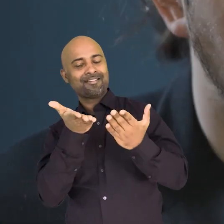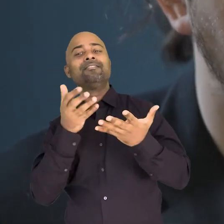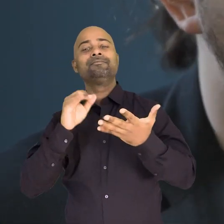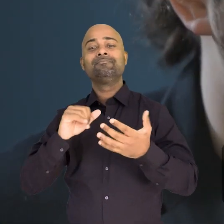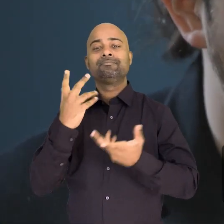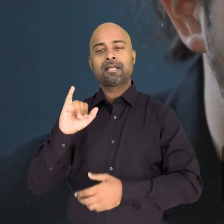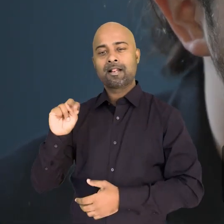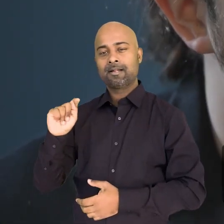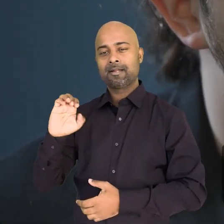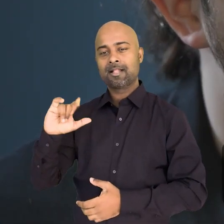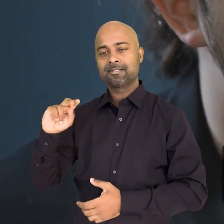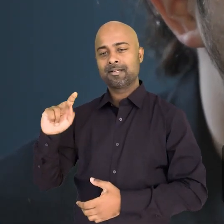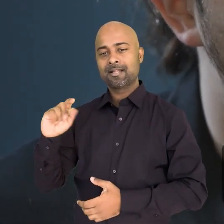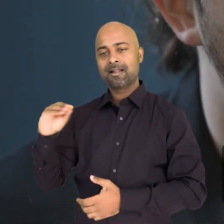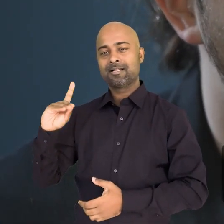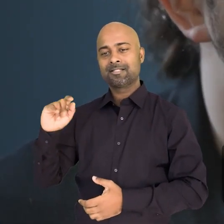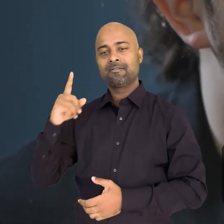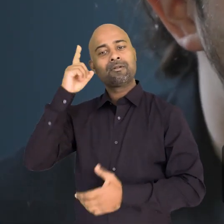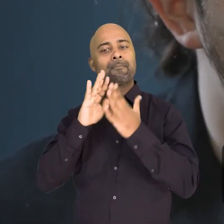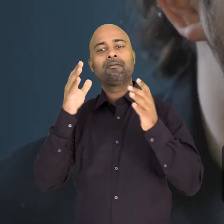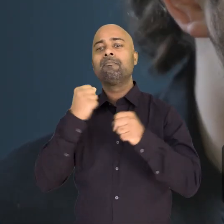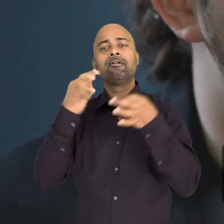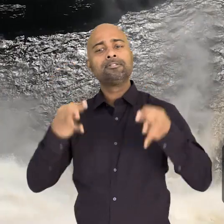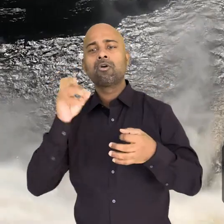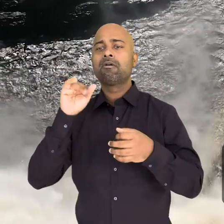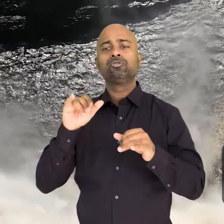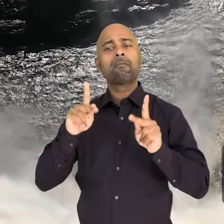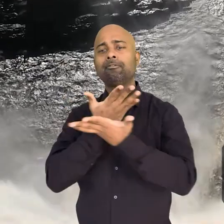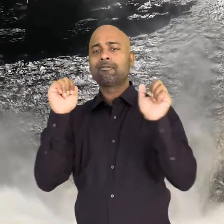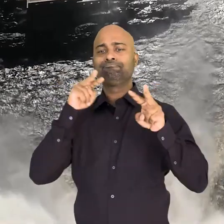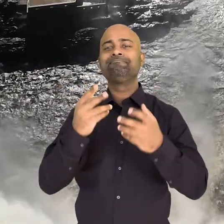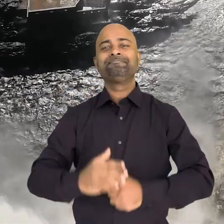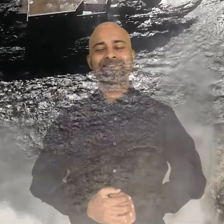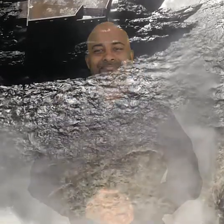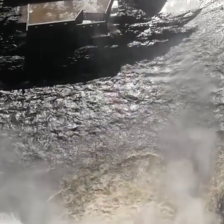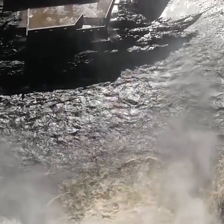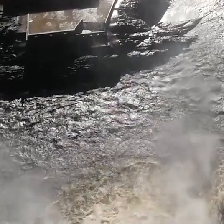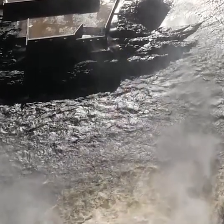d'une manière intelligente et digeste pour les décideurs publics ou le commun des mortels.